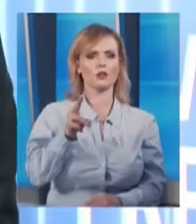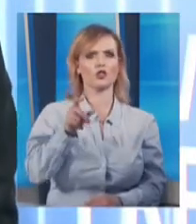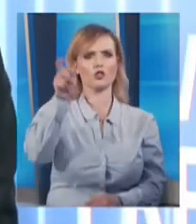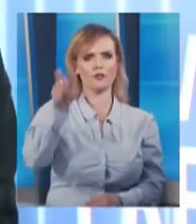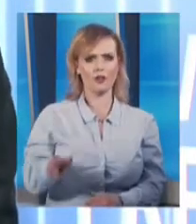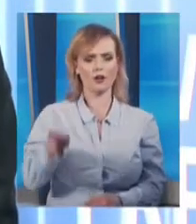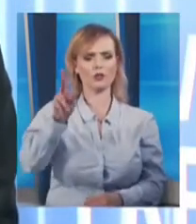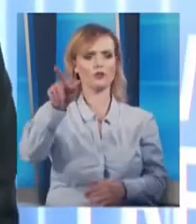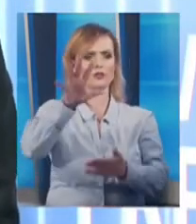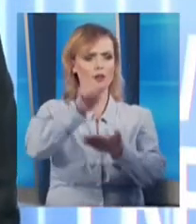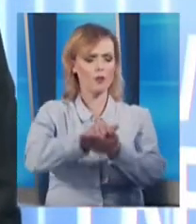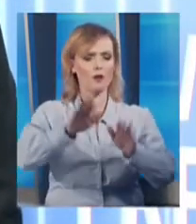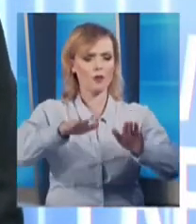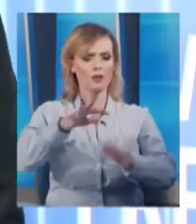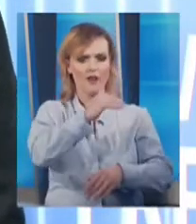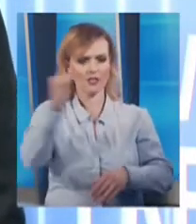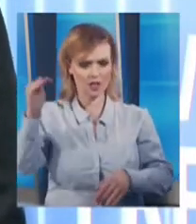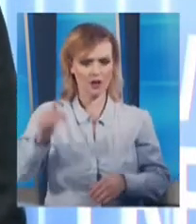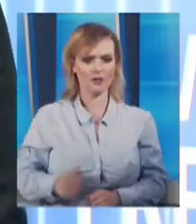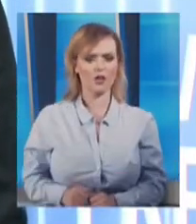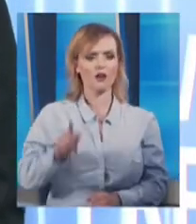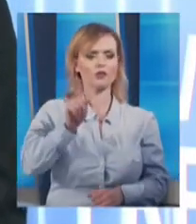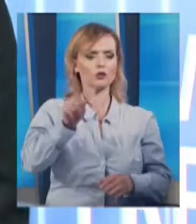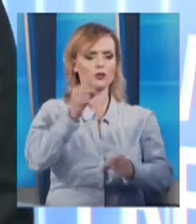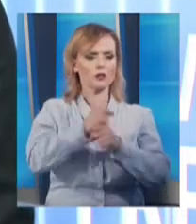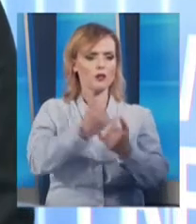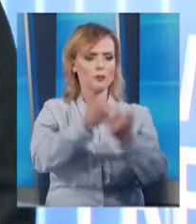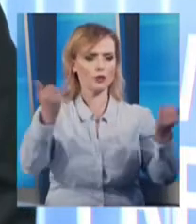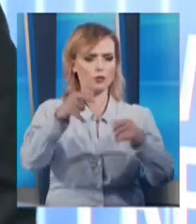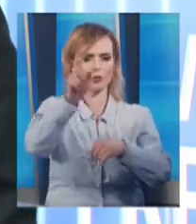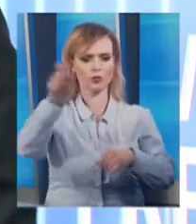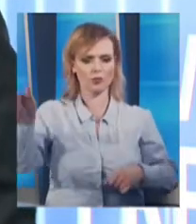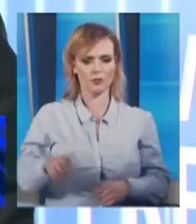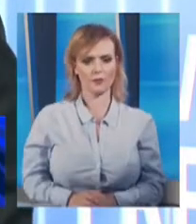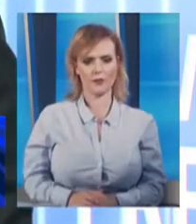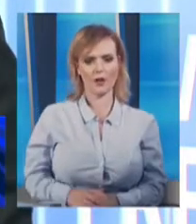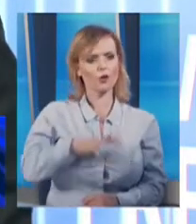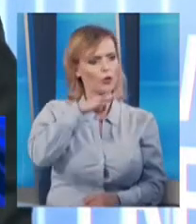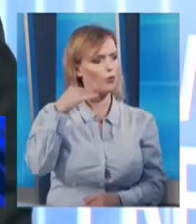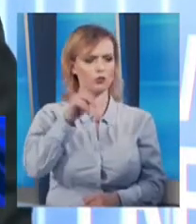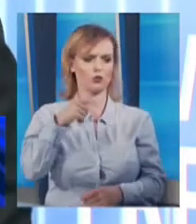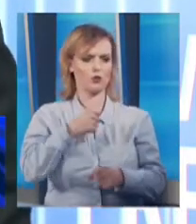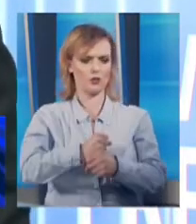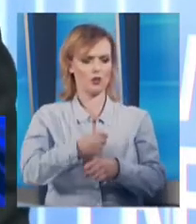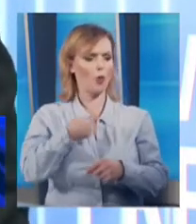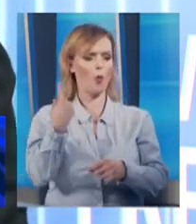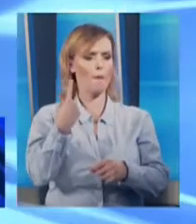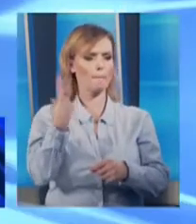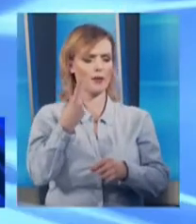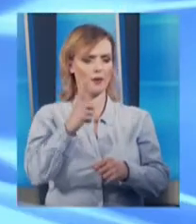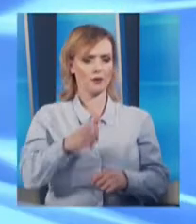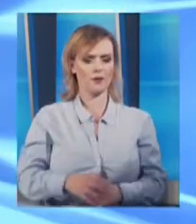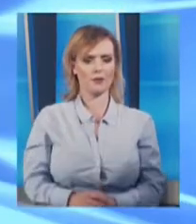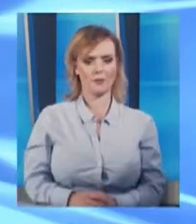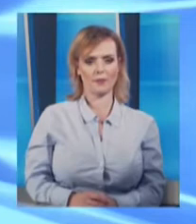ați avut o funcție și ați făcut ceva pentru cetățeni. Sunt foarte multe, voi începe cu prima. Vă rog, eu am vrut